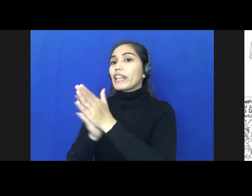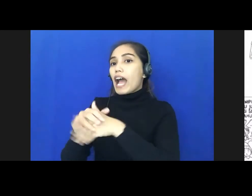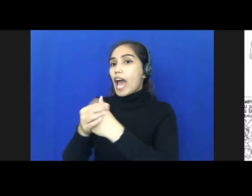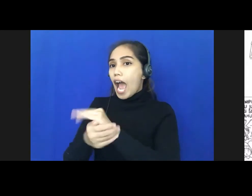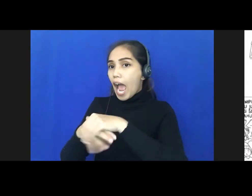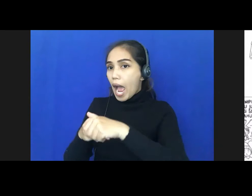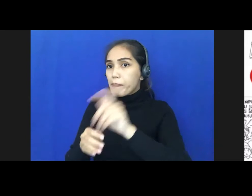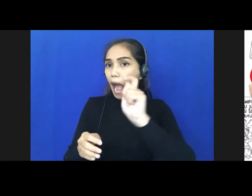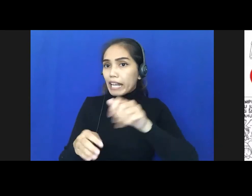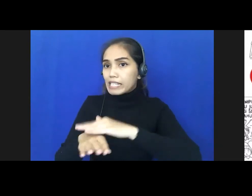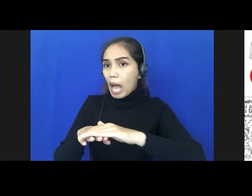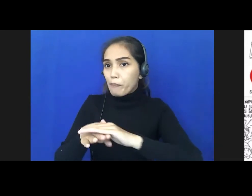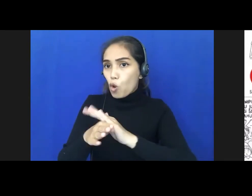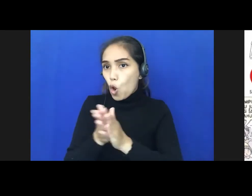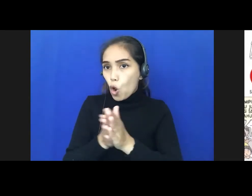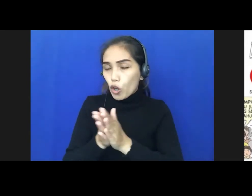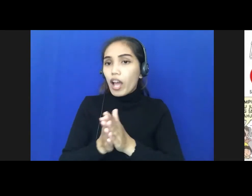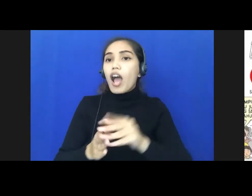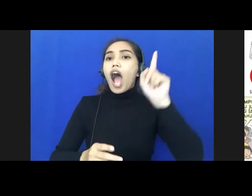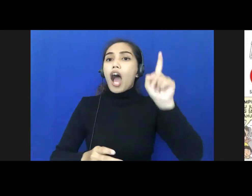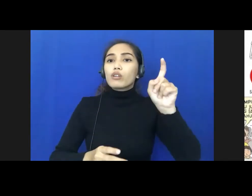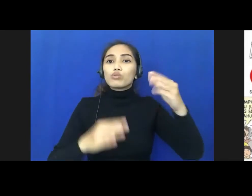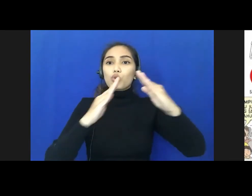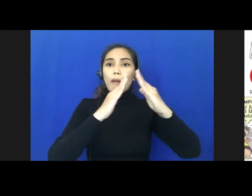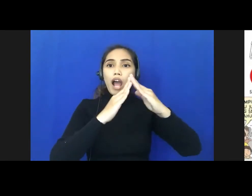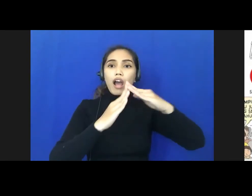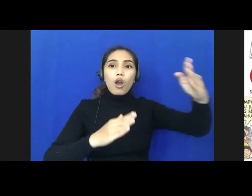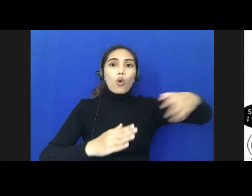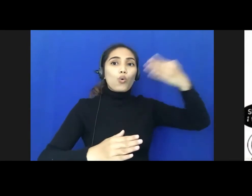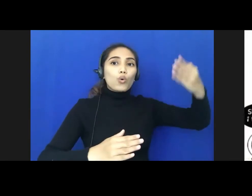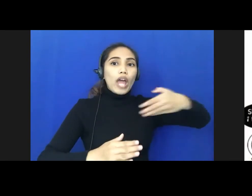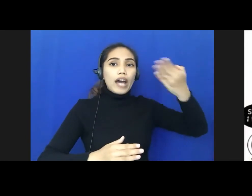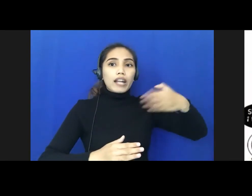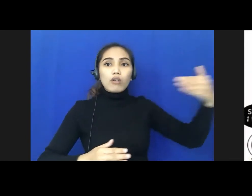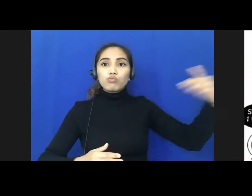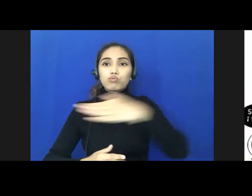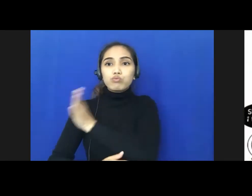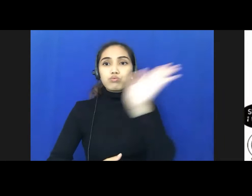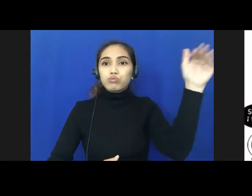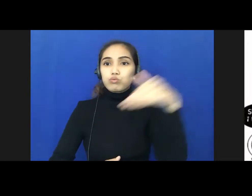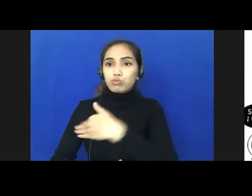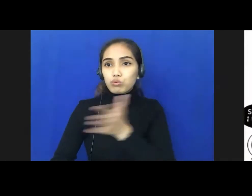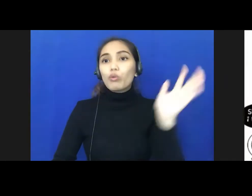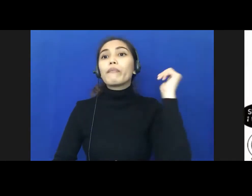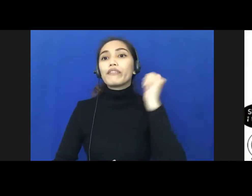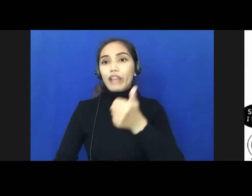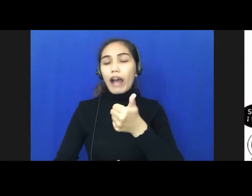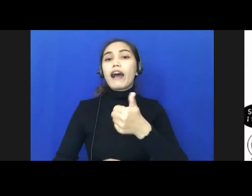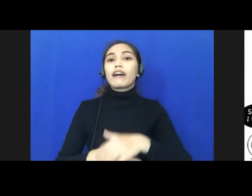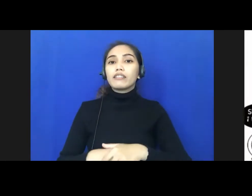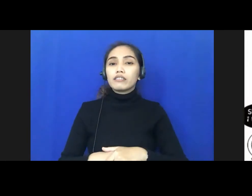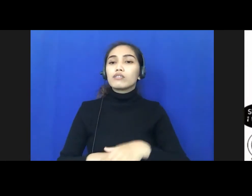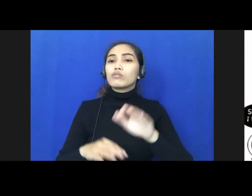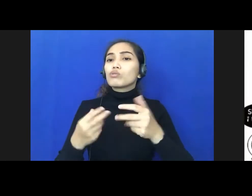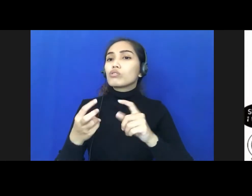pastikan sirkulasi udara yang baik dan bebas di dalam rumah dan udara bebas asap rokok. Mengobati, segera bawa anak